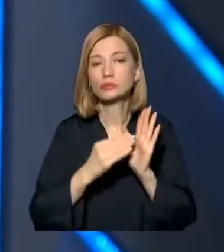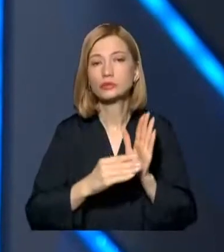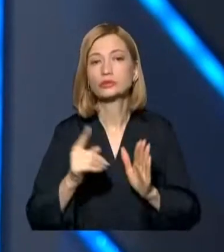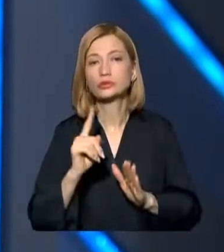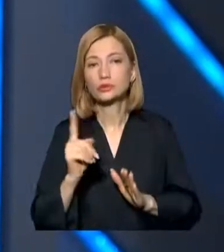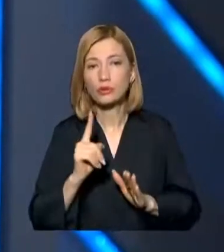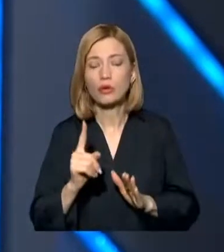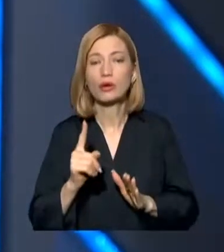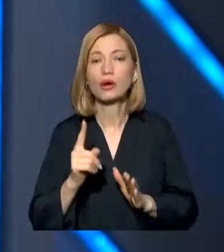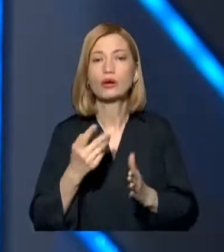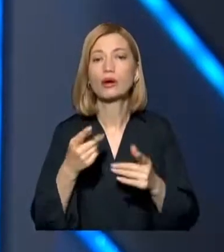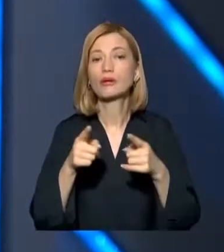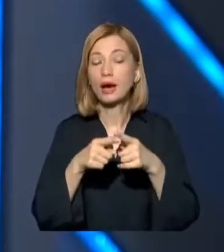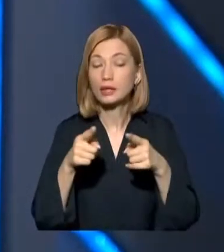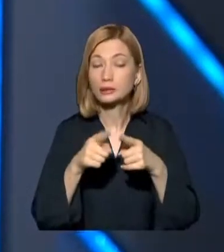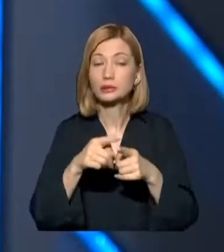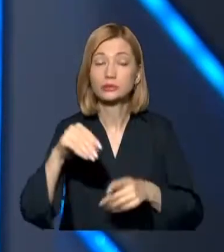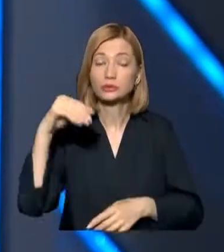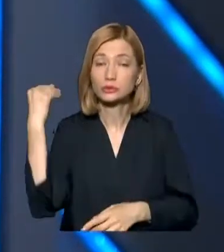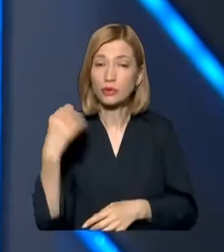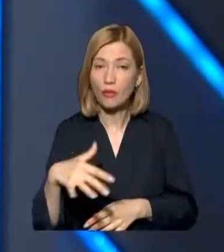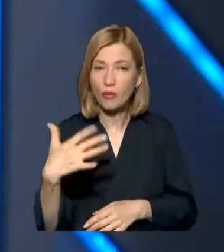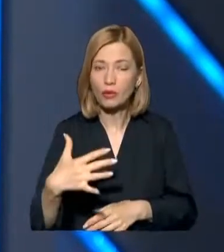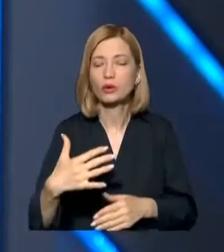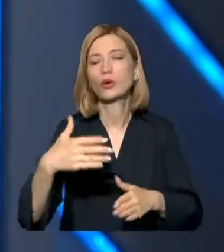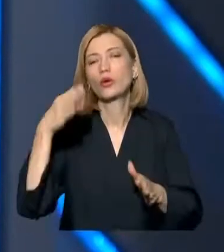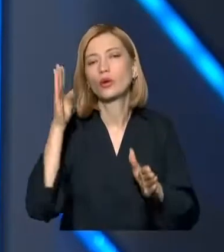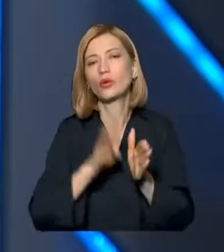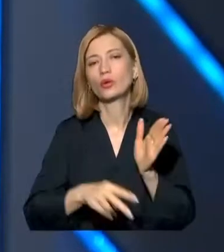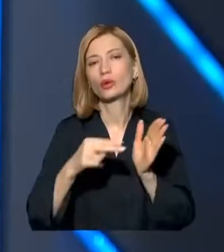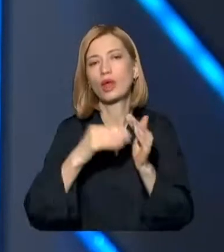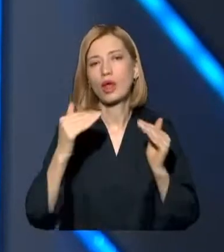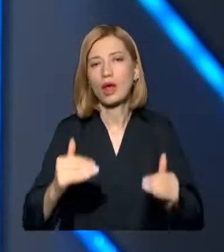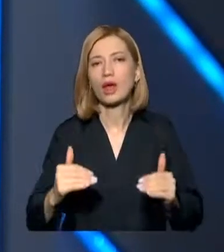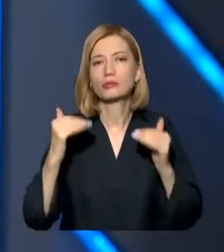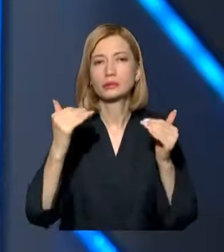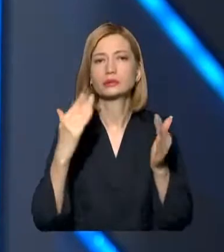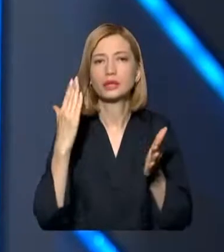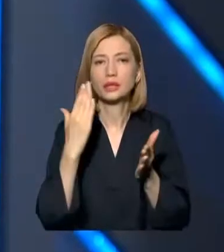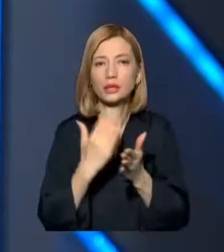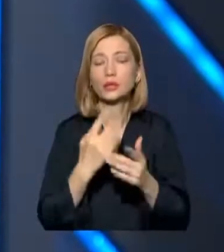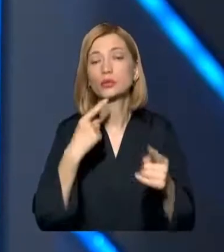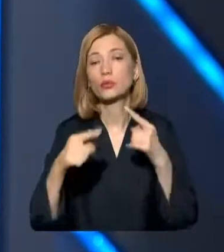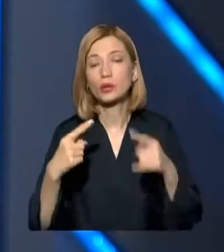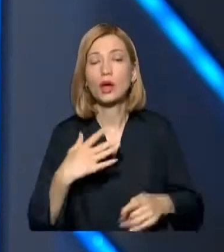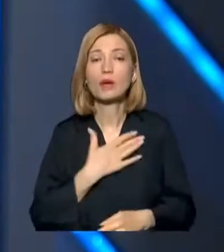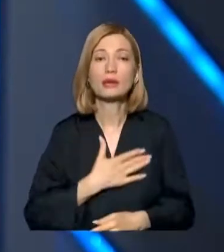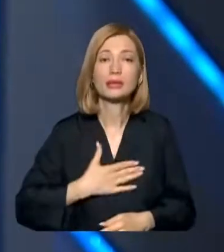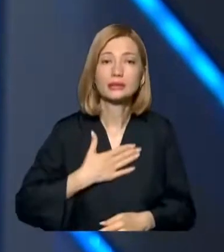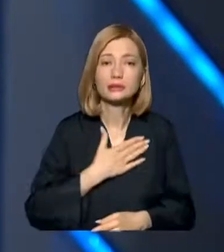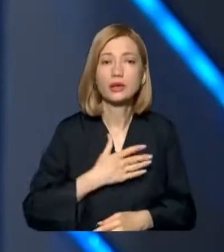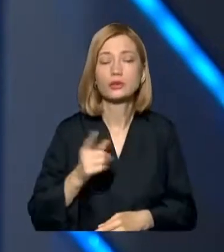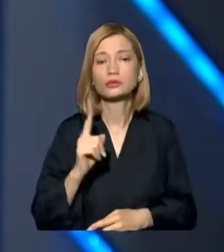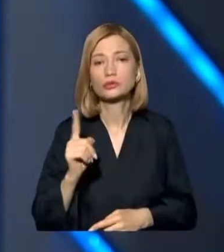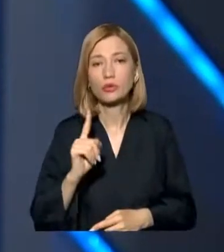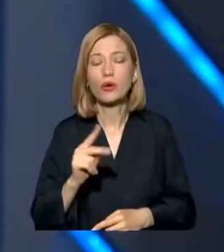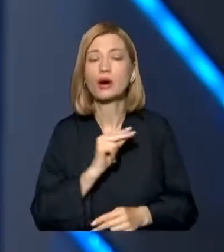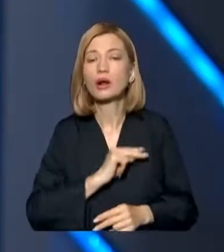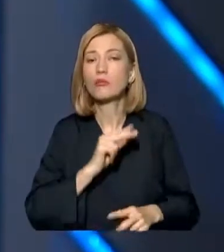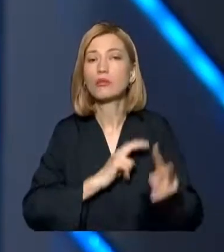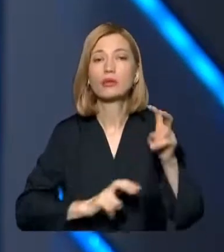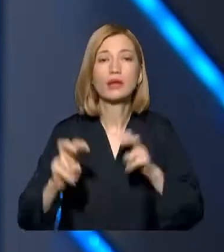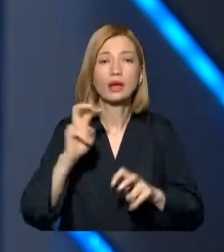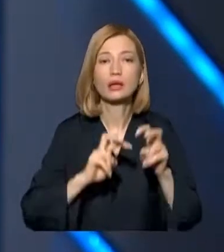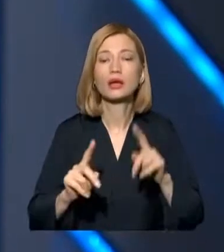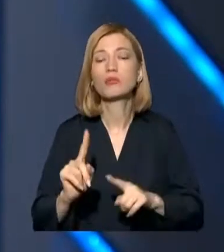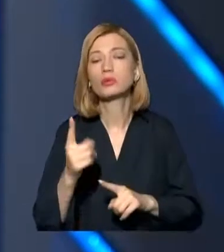без того дорогие съемные квартиры подорожали. Другие переживают, что соотечественникам будет сложнее найти работу